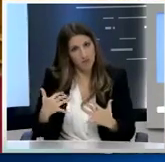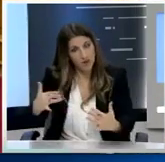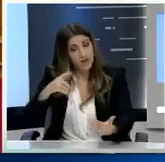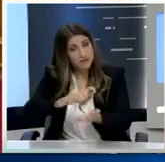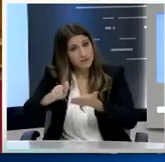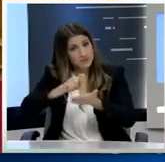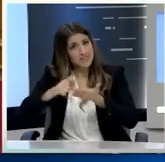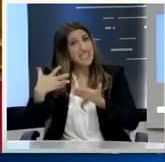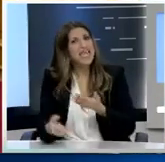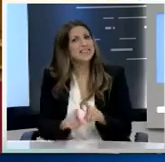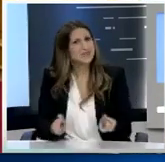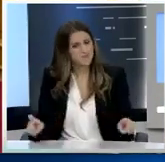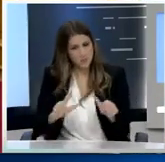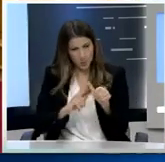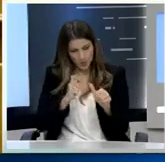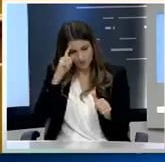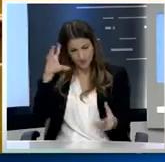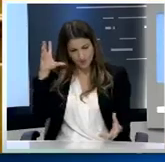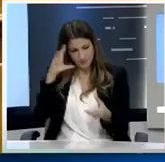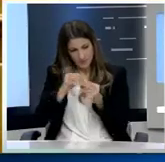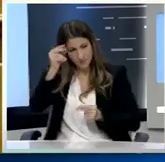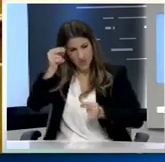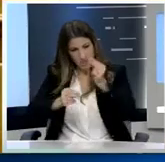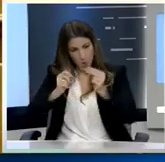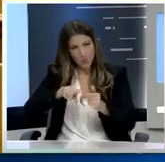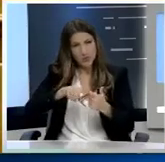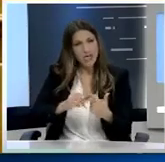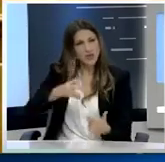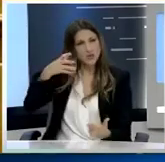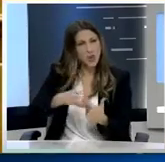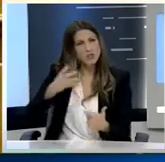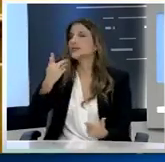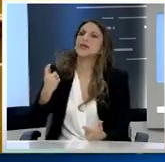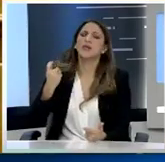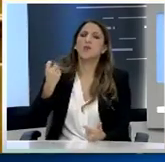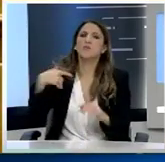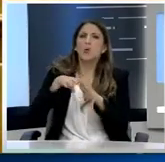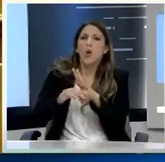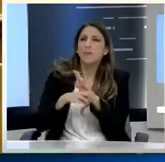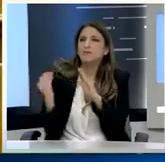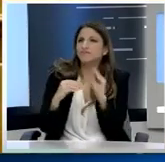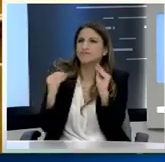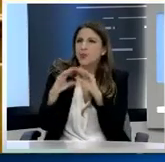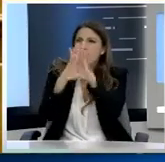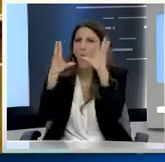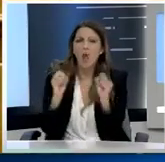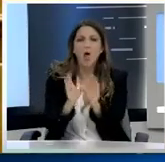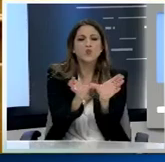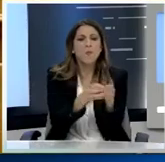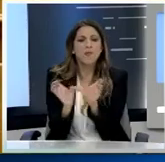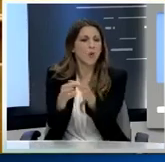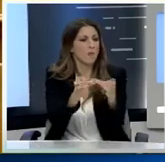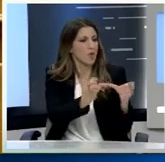να, πρώτον, κοστολογεί και αξιολογεί τα οικονομικά προγράμματα όλων των